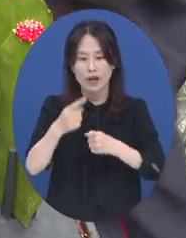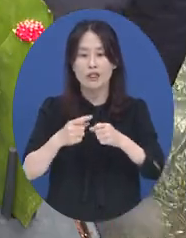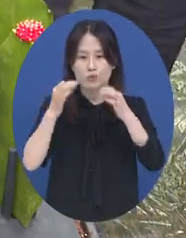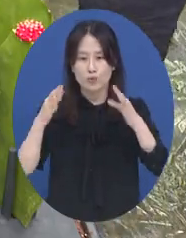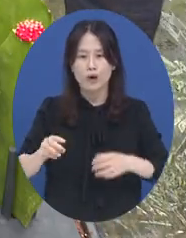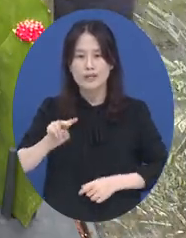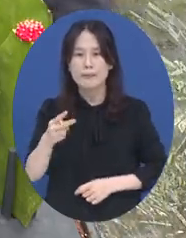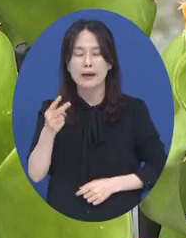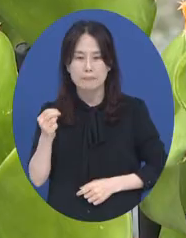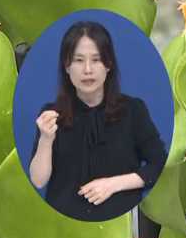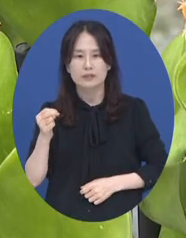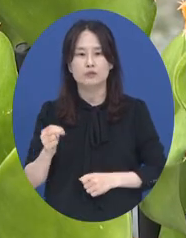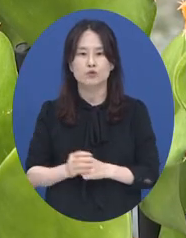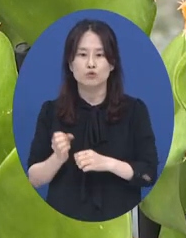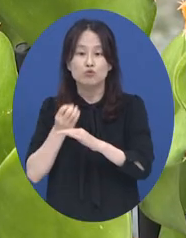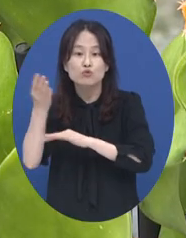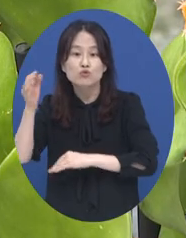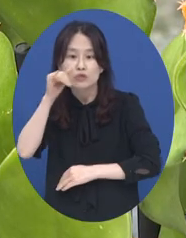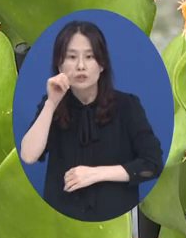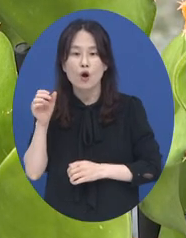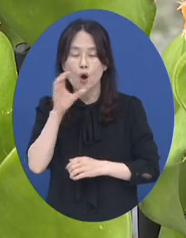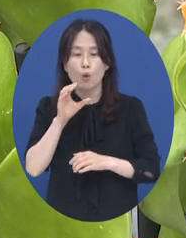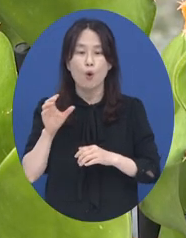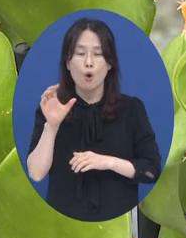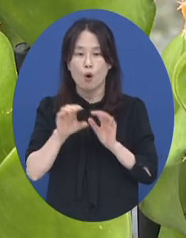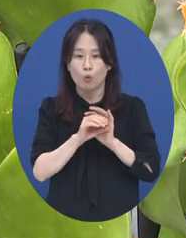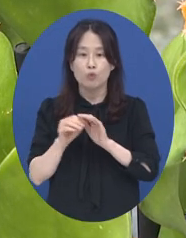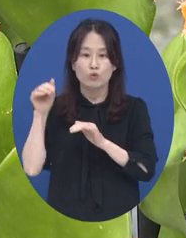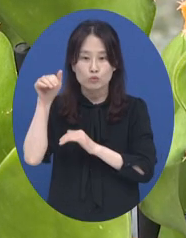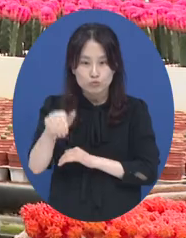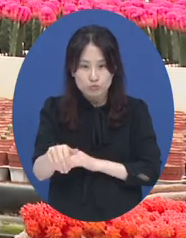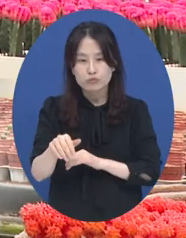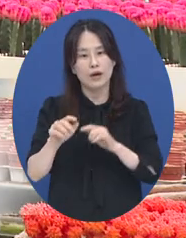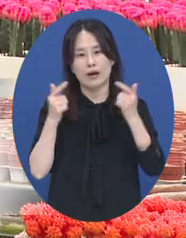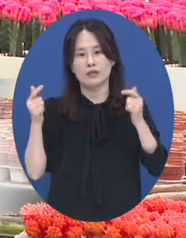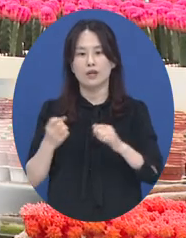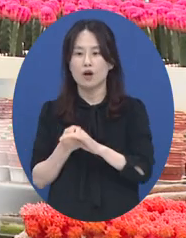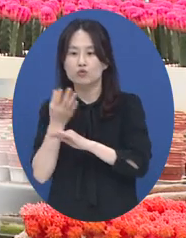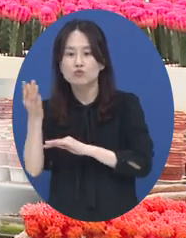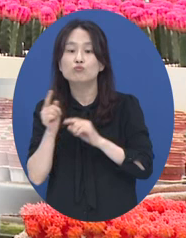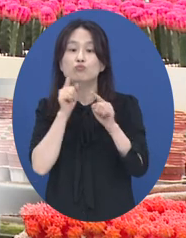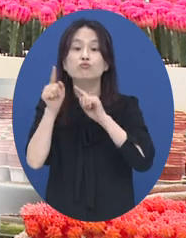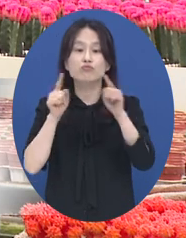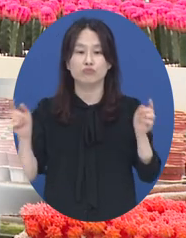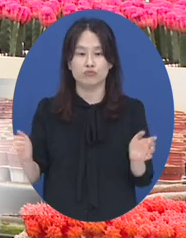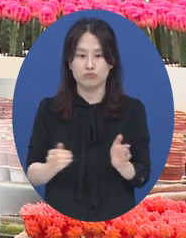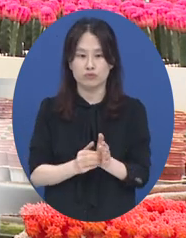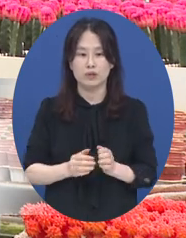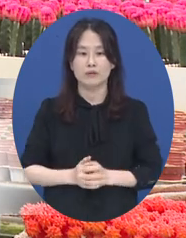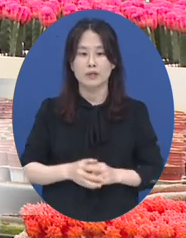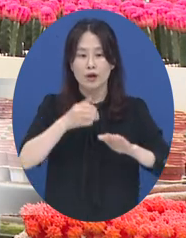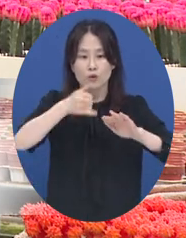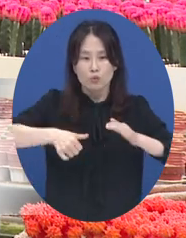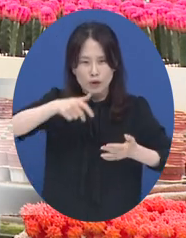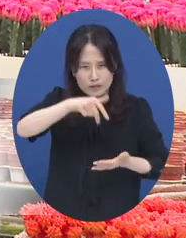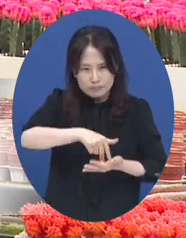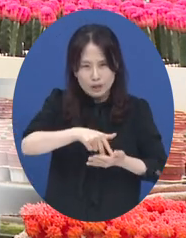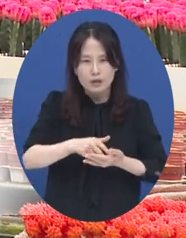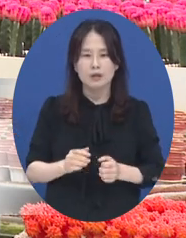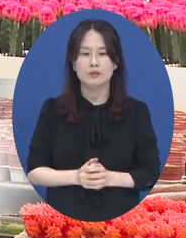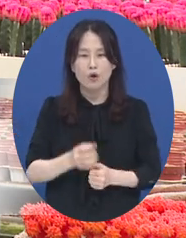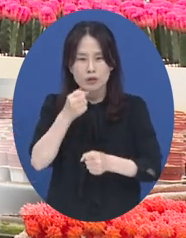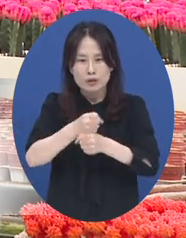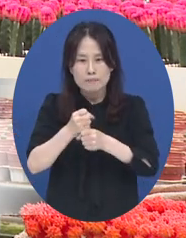수출 코로나 상황에서도 주문량 인해 일어날 정도록 2기 입니다 농가의 병에 선 경비도 개발한 국경이 아주 계획한 도움이